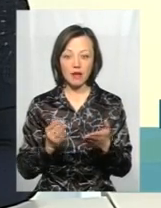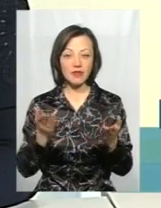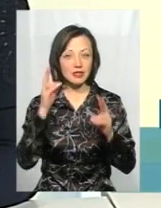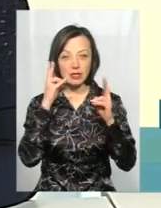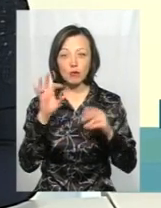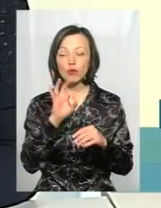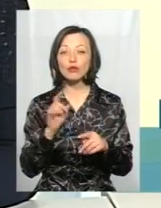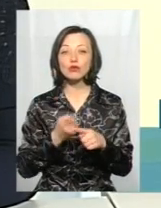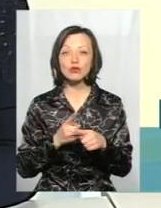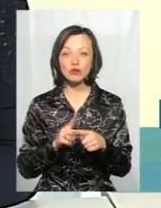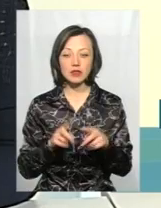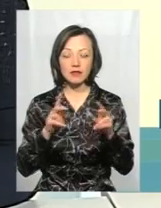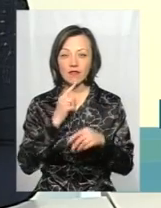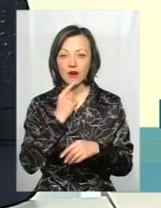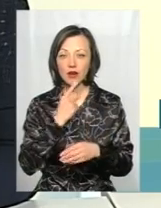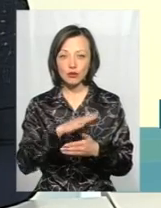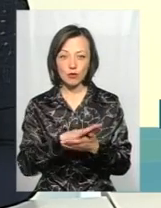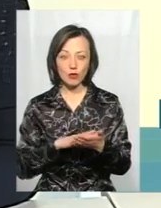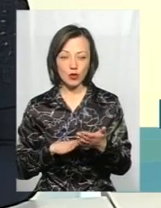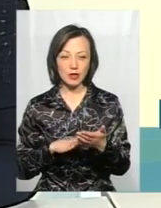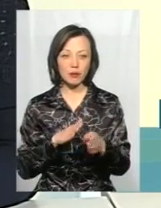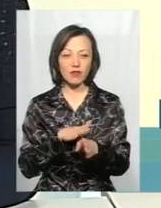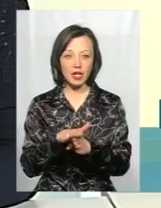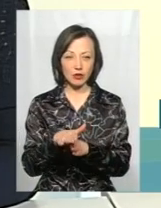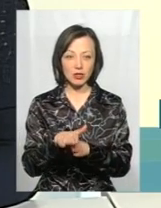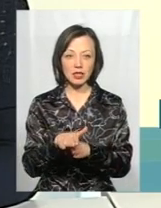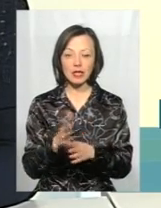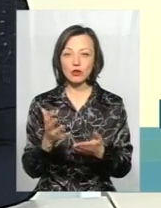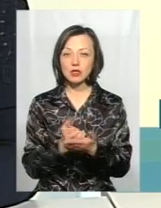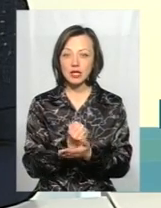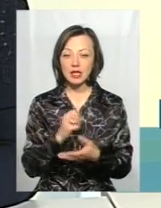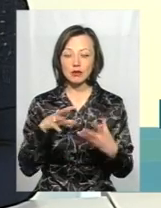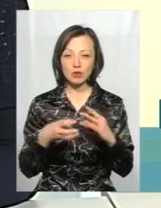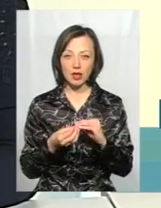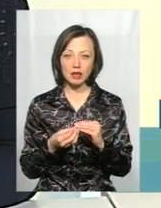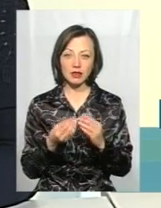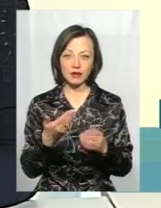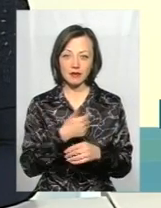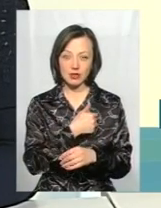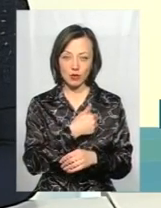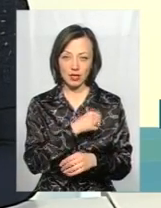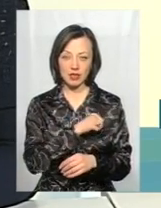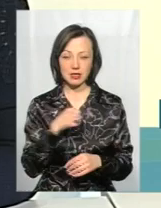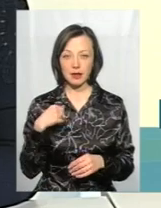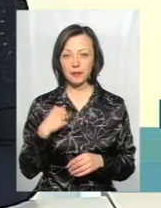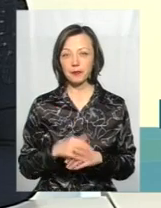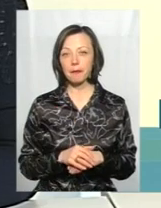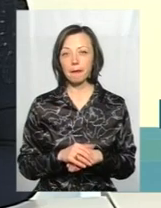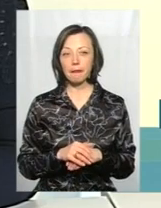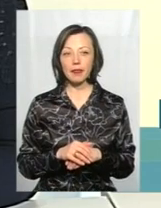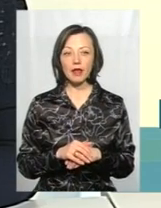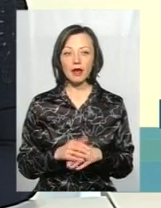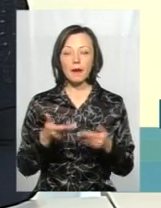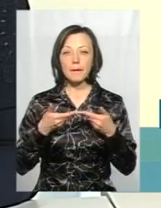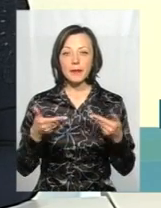що він, дуже важко потім його виконати і досягти тих результатів, які ви самі хотіли. Ми, як Центр розвитку